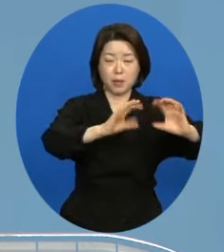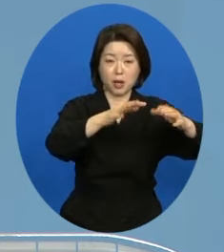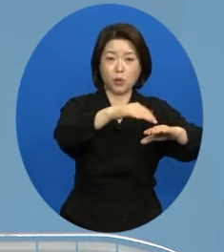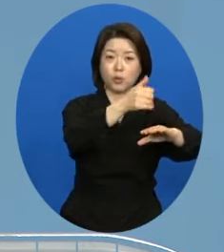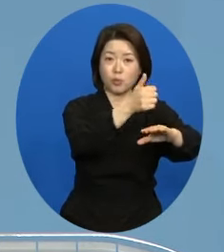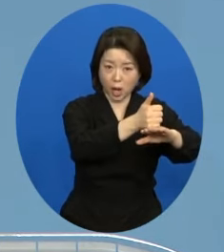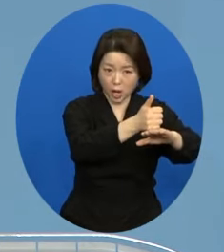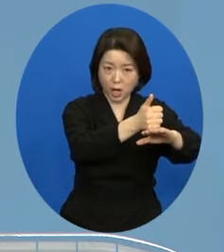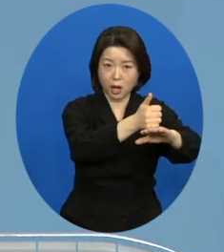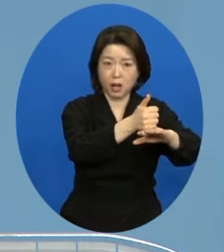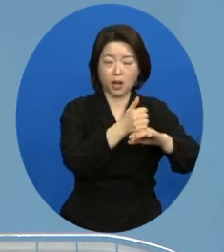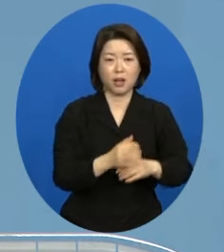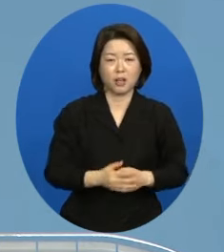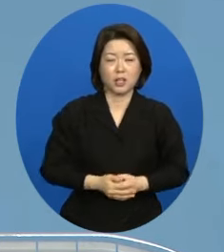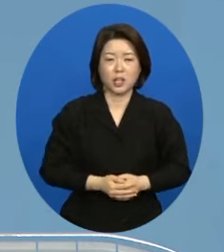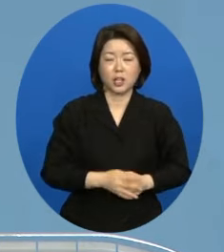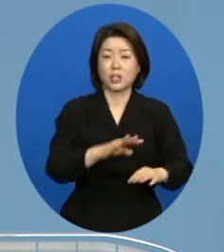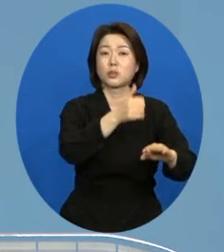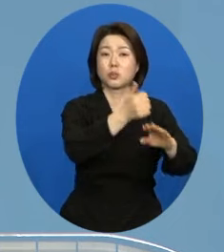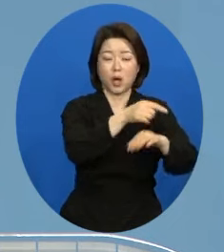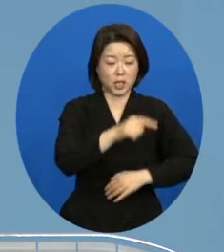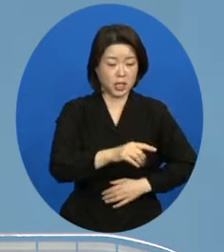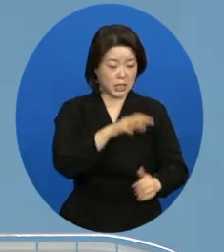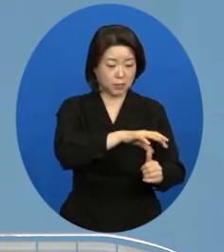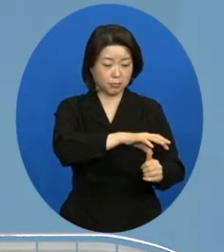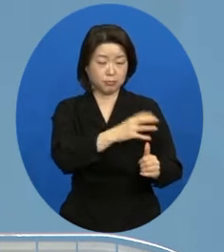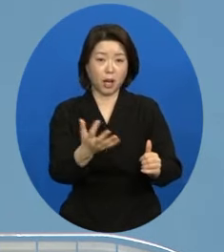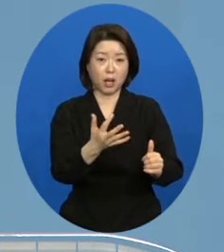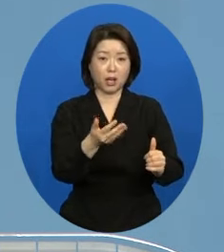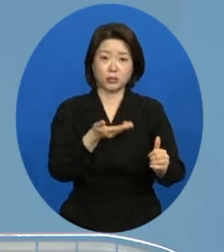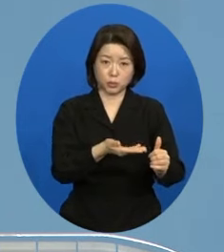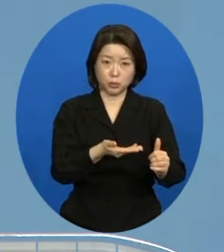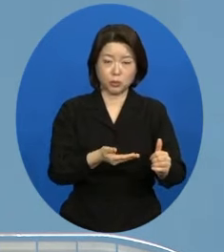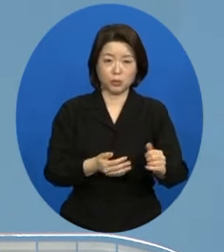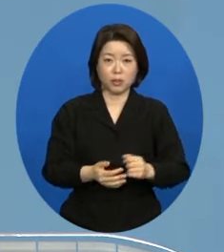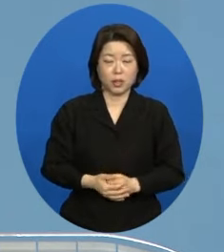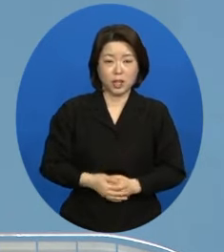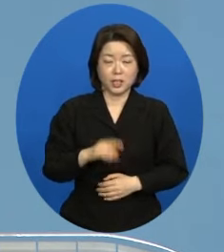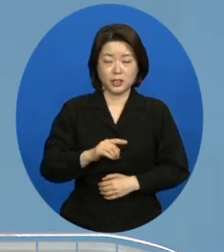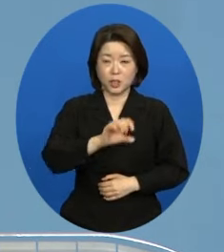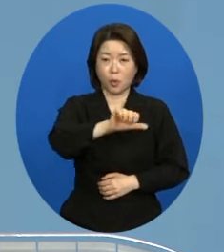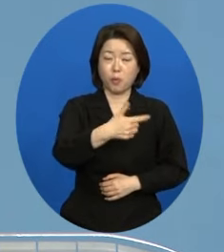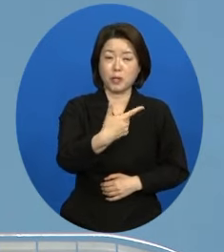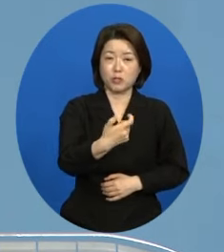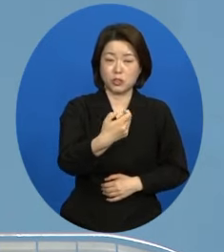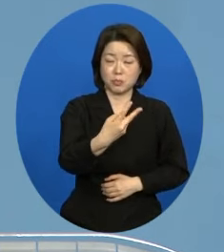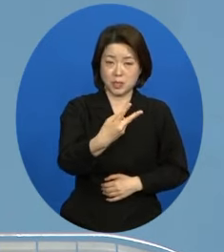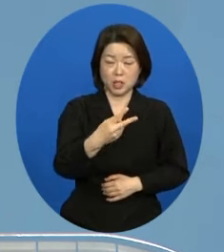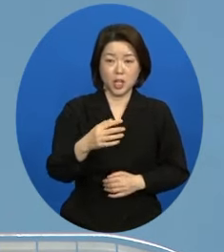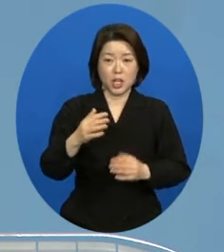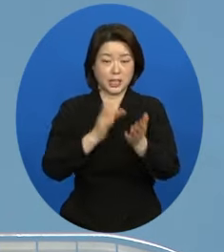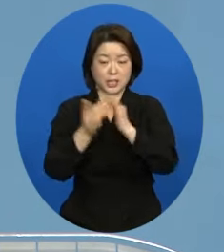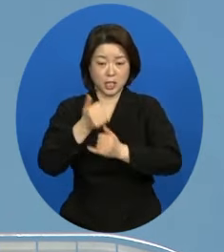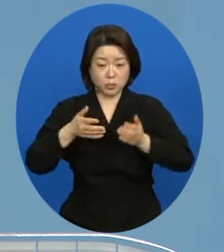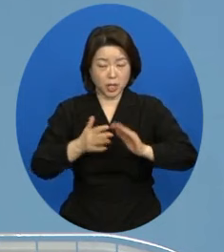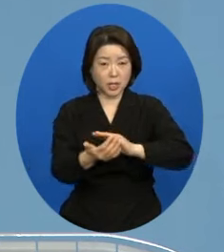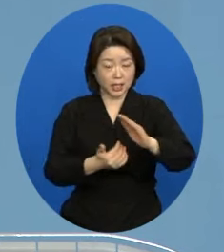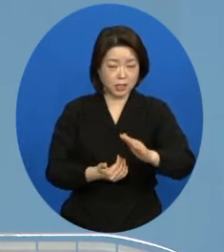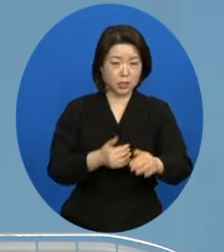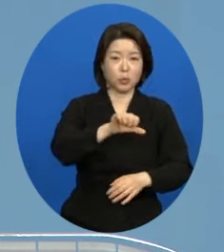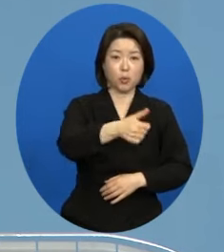왕 에윌므로닥이 그를 풀어줍니다 그게 주전 어 562년 경이 이에요 그 이후에